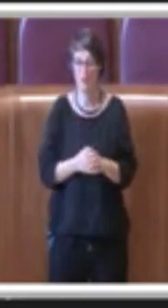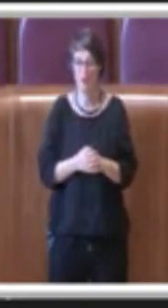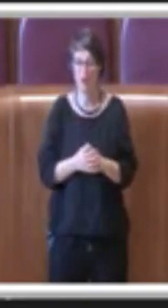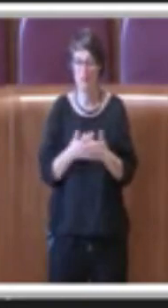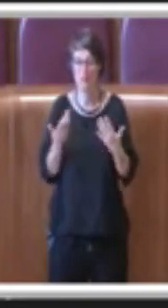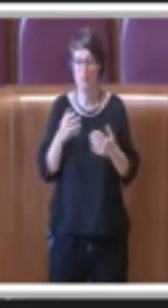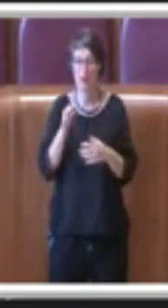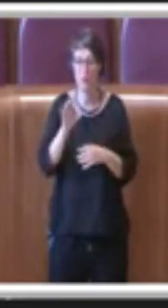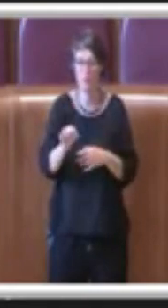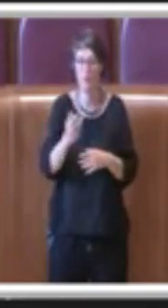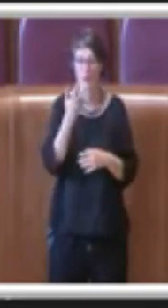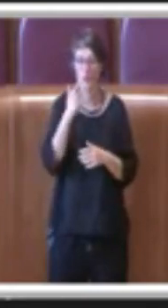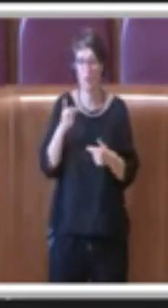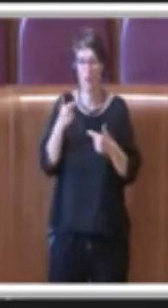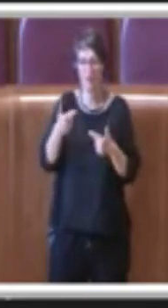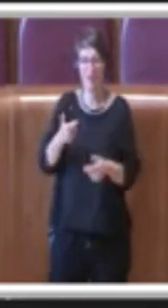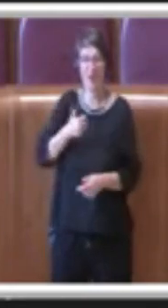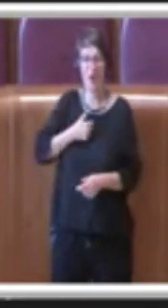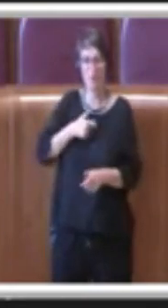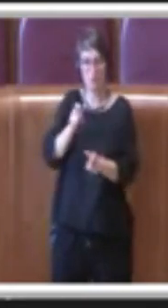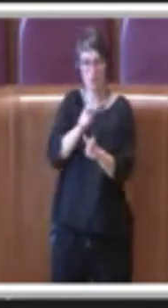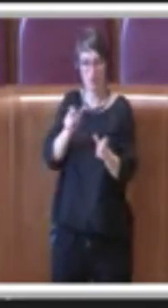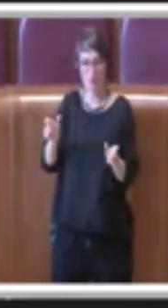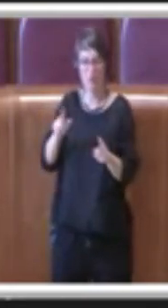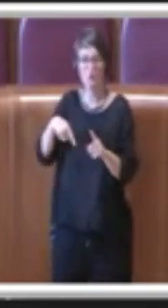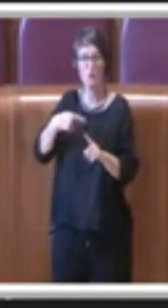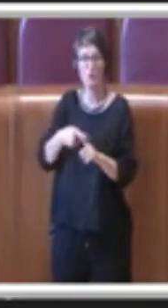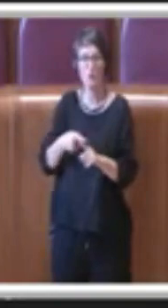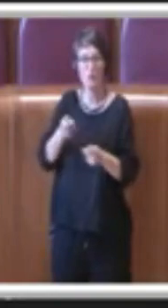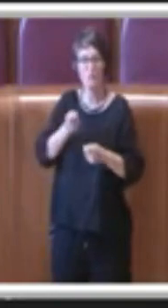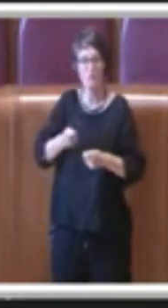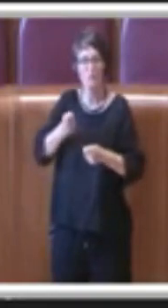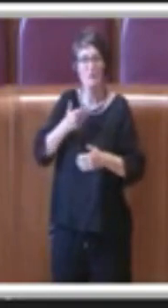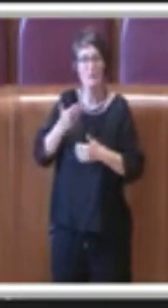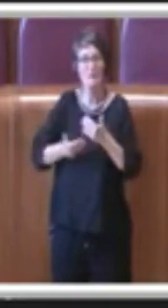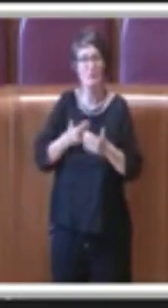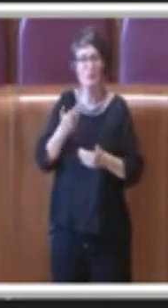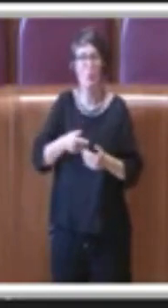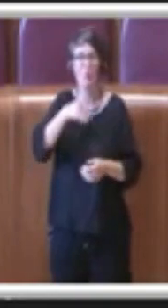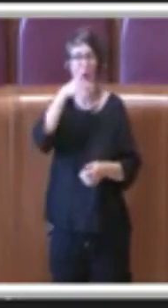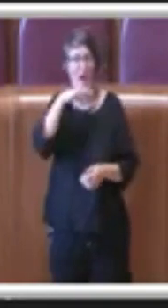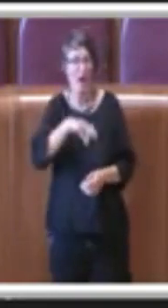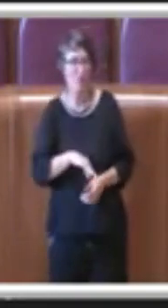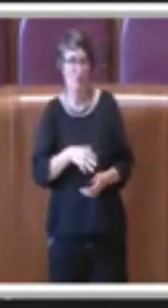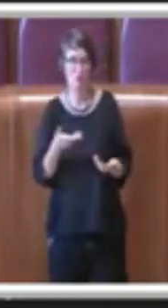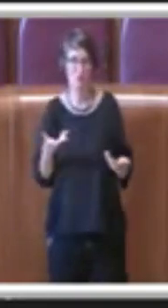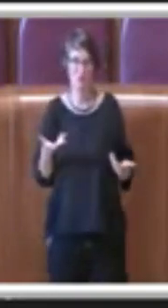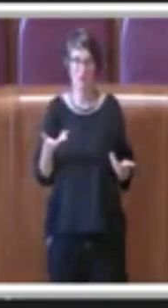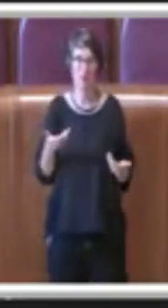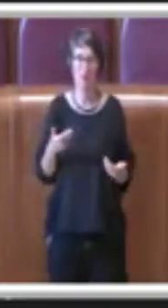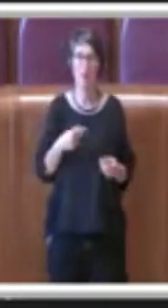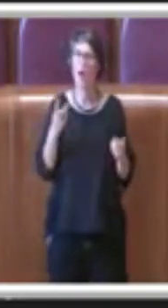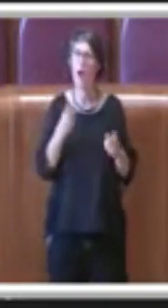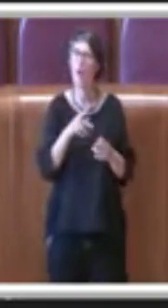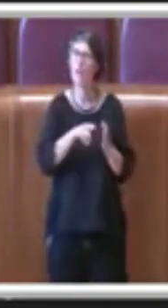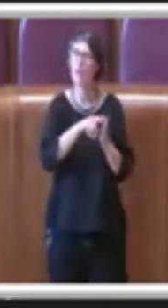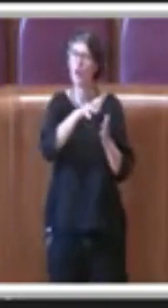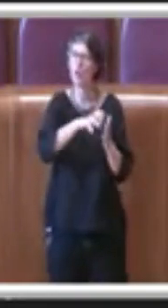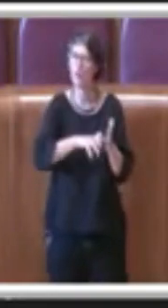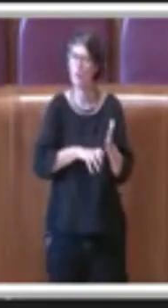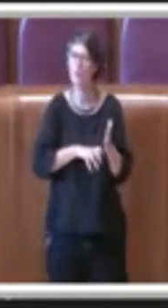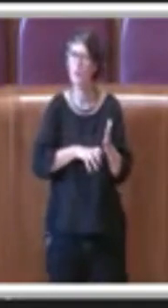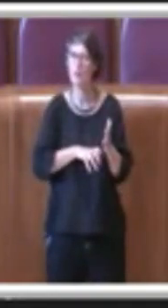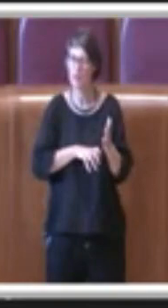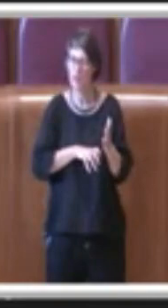e sviluppando le sue potenzialità, le sue capacità. Io sinceramente vorrei sottolineare come questa delibera contribuisce al